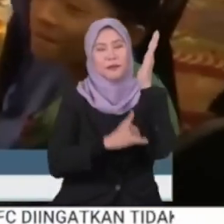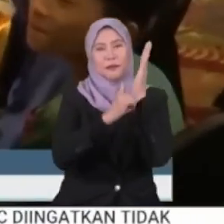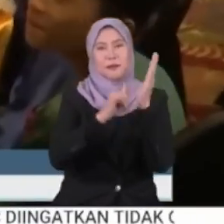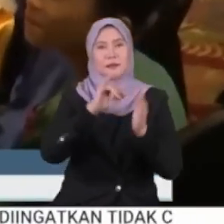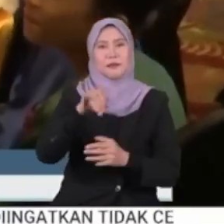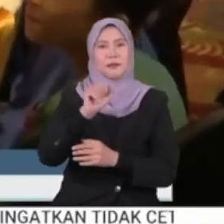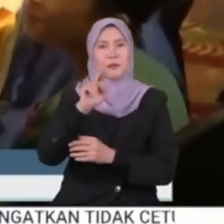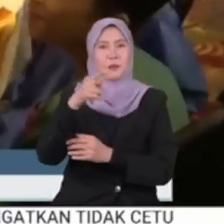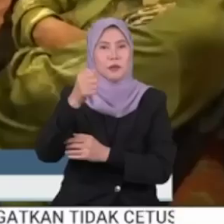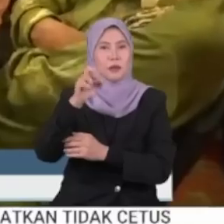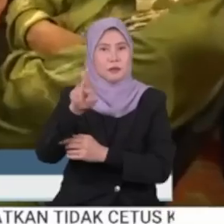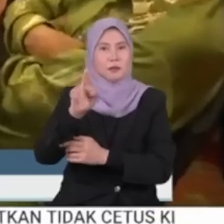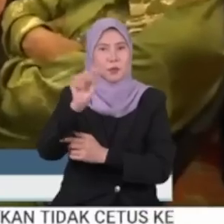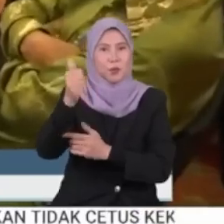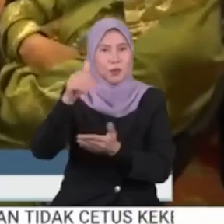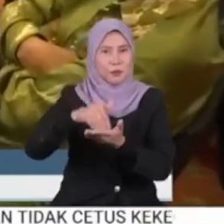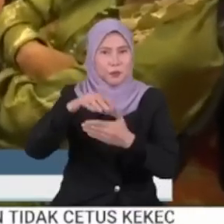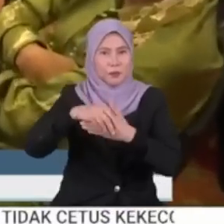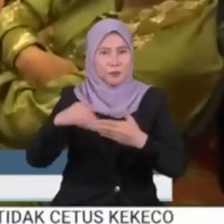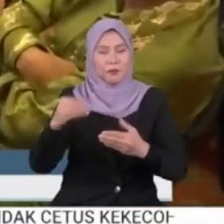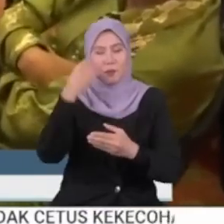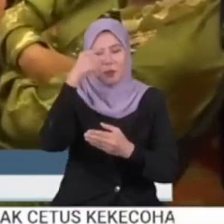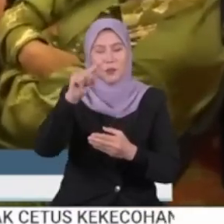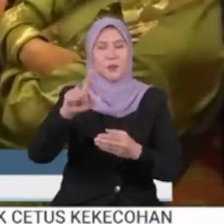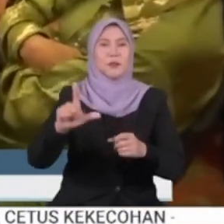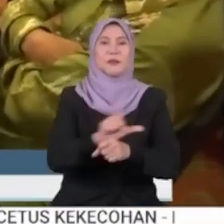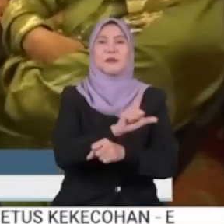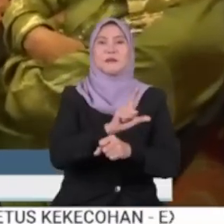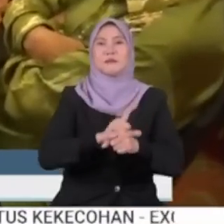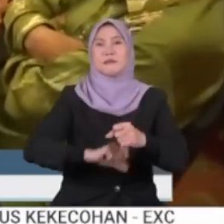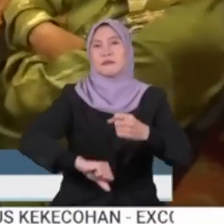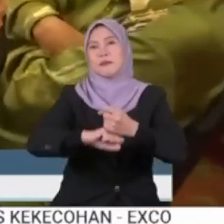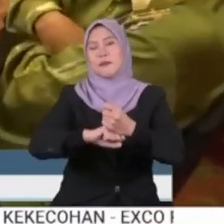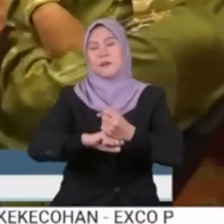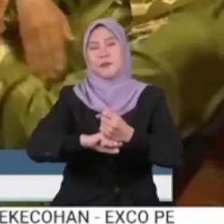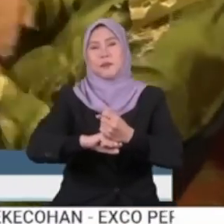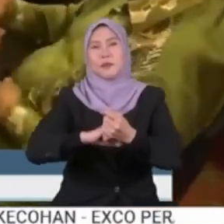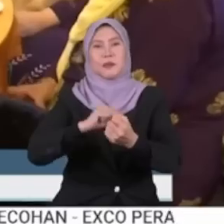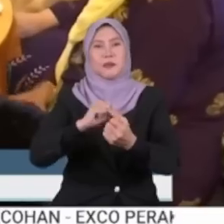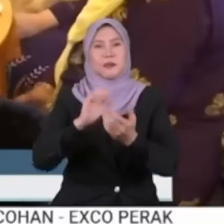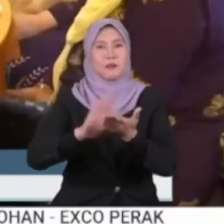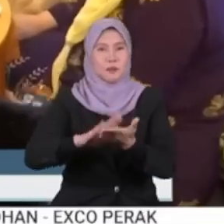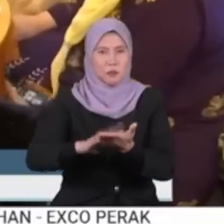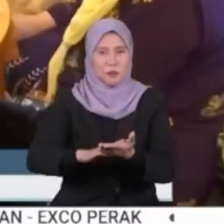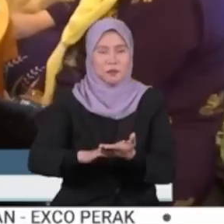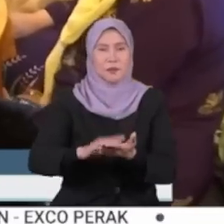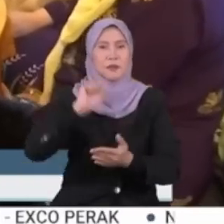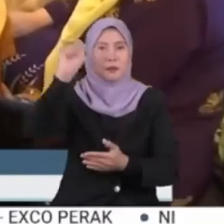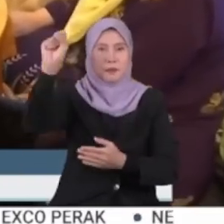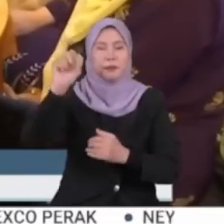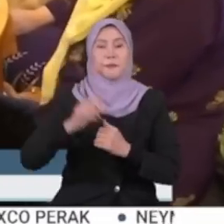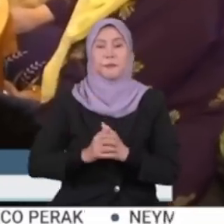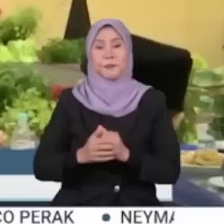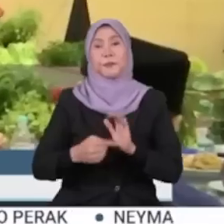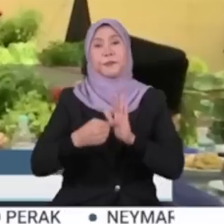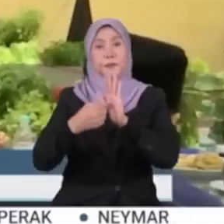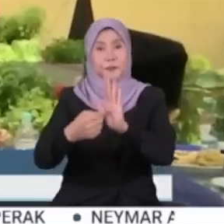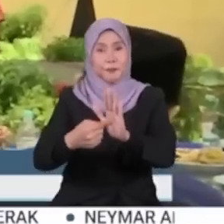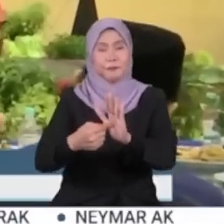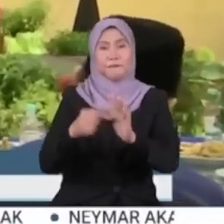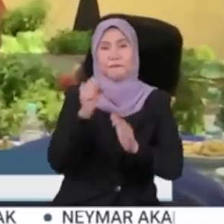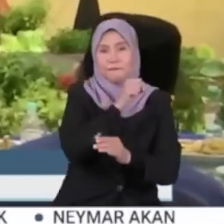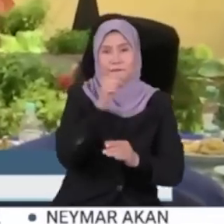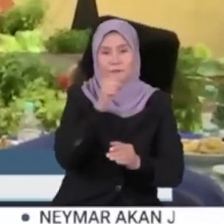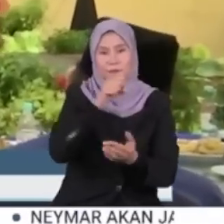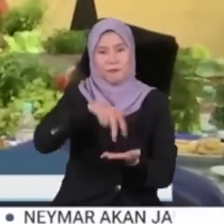bernilai RM10,000 untuk kelengkapan pusat sumber sekolah terpilih di Sabah. Majlis diserikan dengan persembahan tarian dan